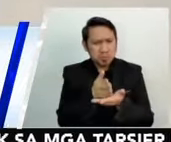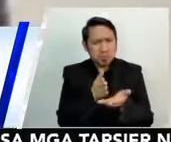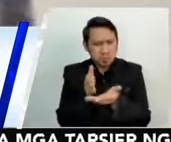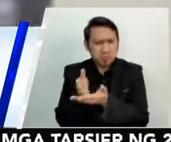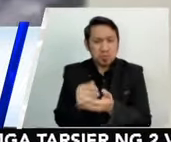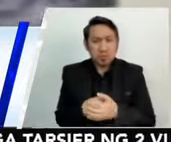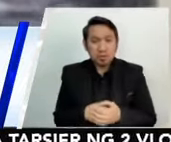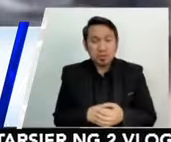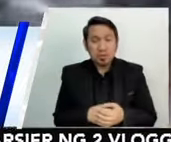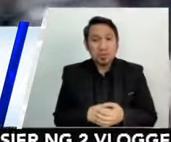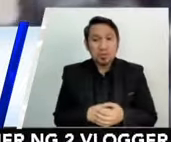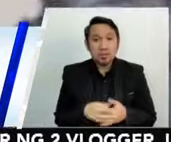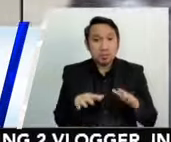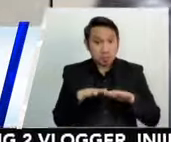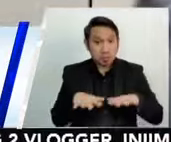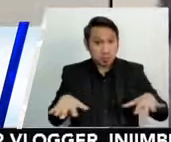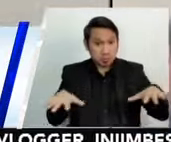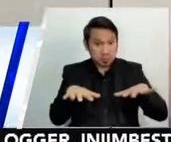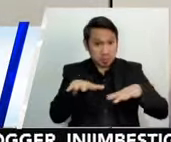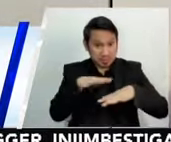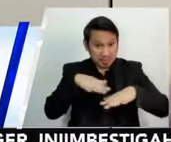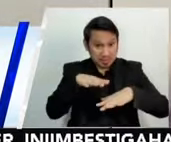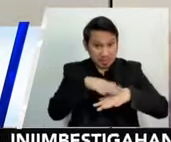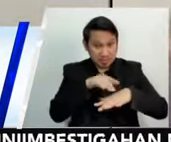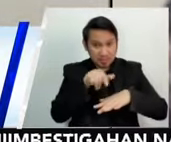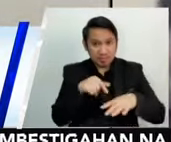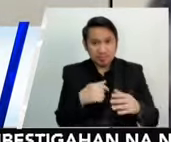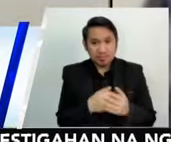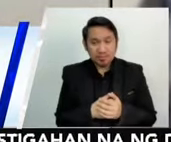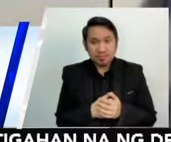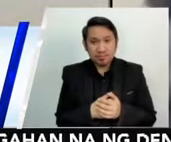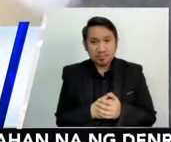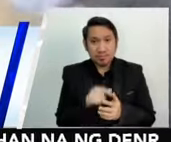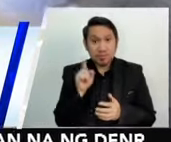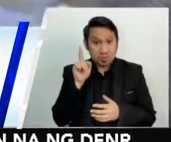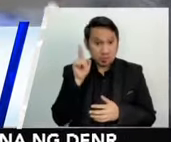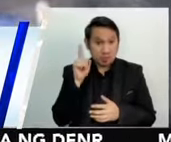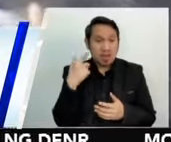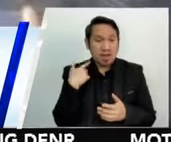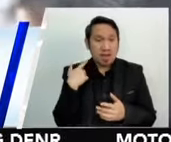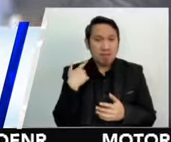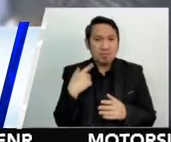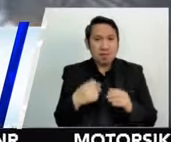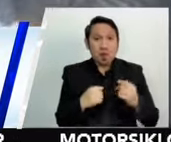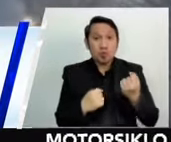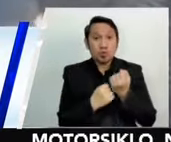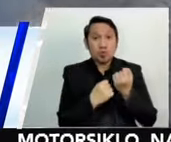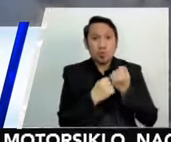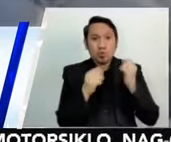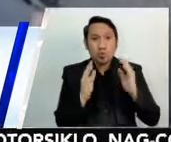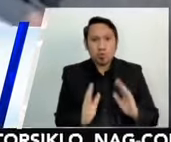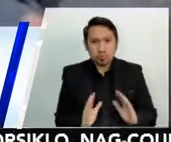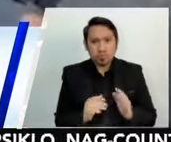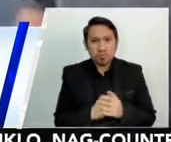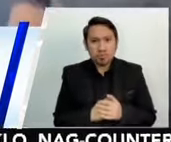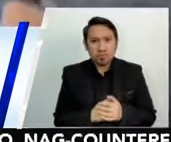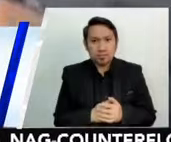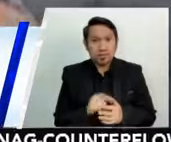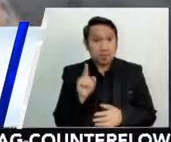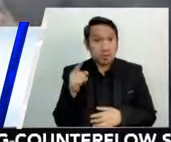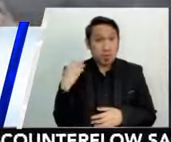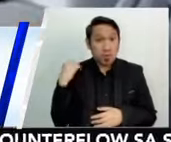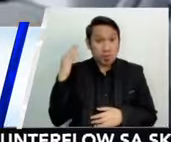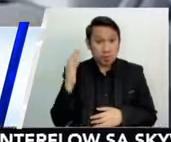of Jesus Christ sa Davao City, sumalubong ang mga taga-suporta ng pastor. Isang opisyal ng grupo ang humarap sa joint team